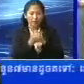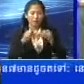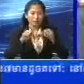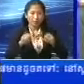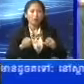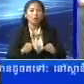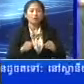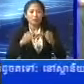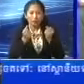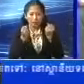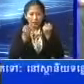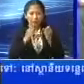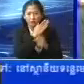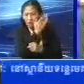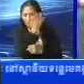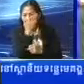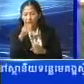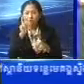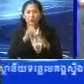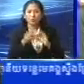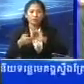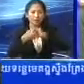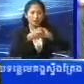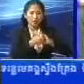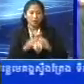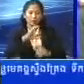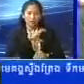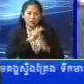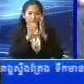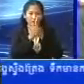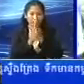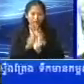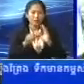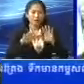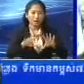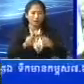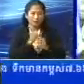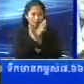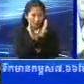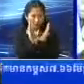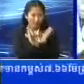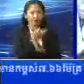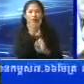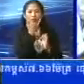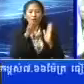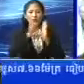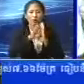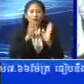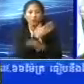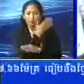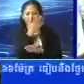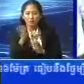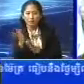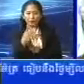ากลจุลภัยเนื่องประชาดำไปเจอรุ่มสากายจมูกสมัติกายจมีงน้องกาบังกราบเนื่องตบสกัดมาละเมอจุลภัยเนื่องประชาเ